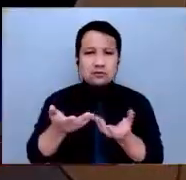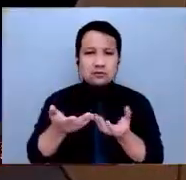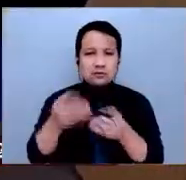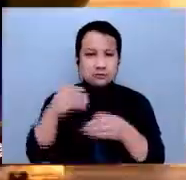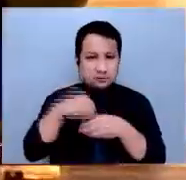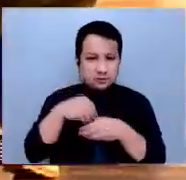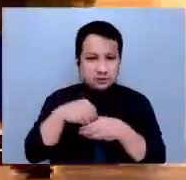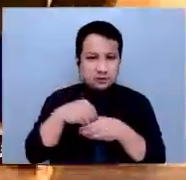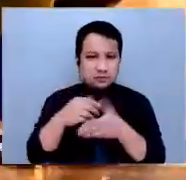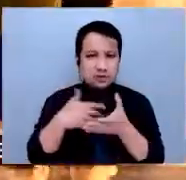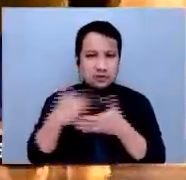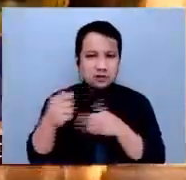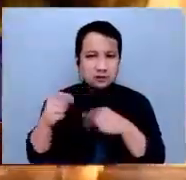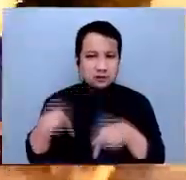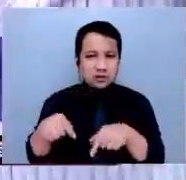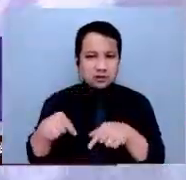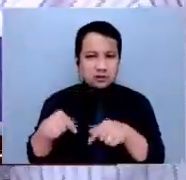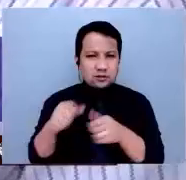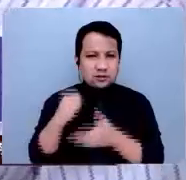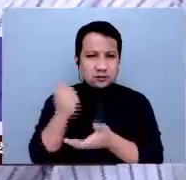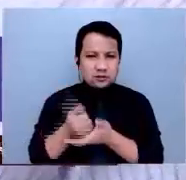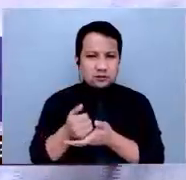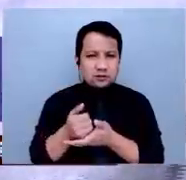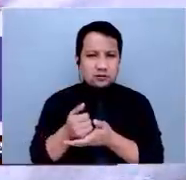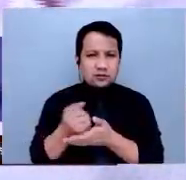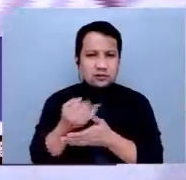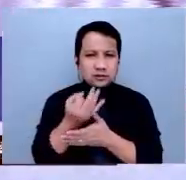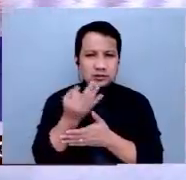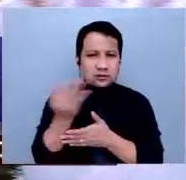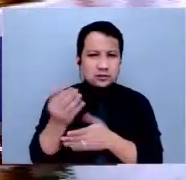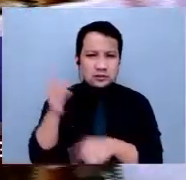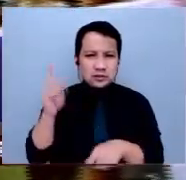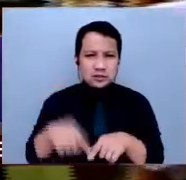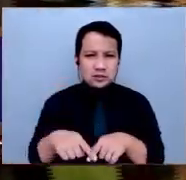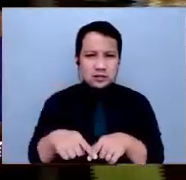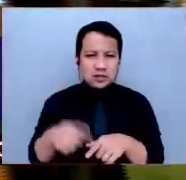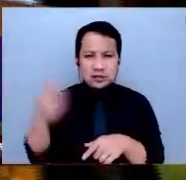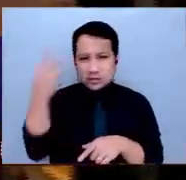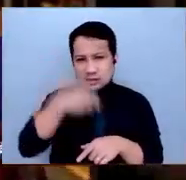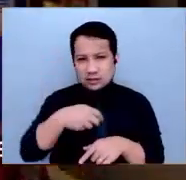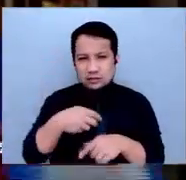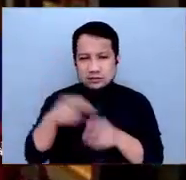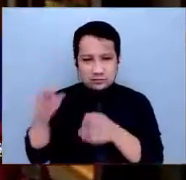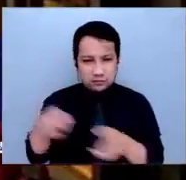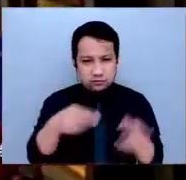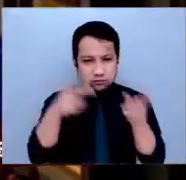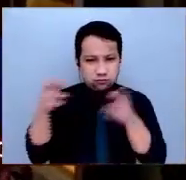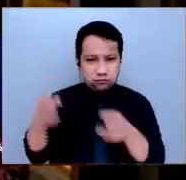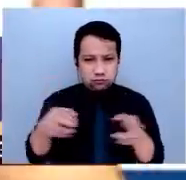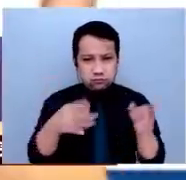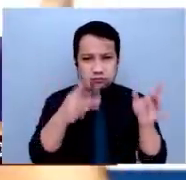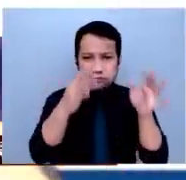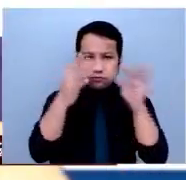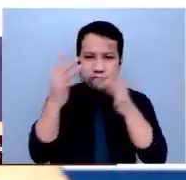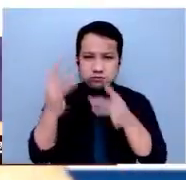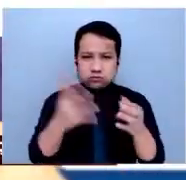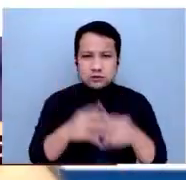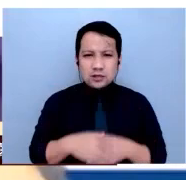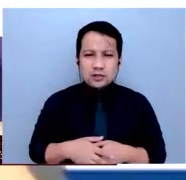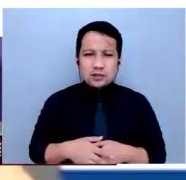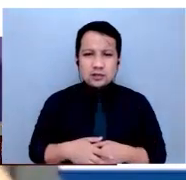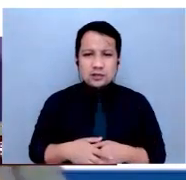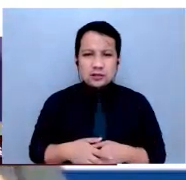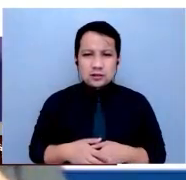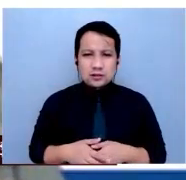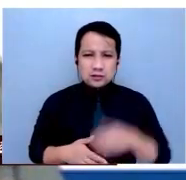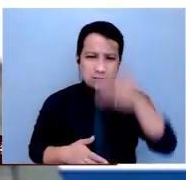o loob ng establishmento kung saan hindi ganoon kaganda ang sirkulasyon ng hangin. You know, the barrier itself,